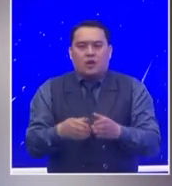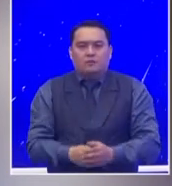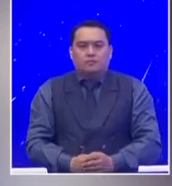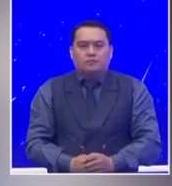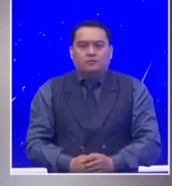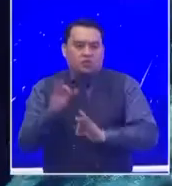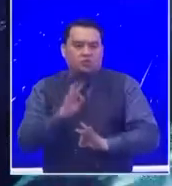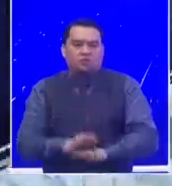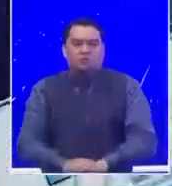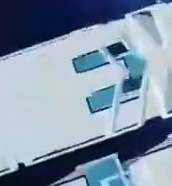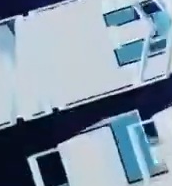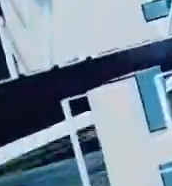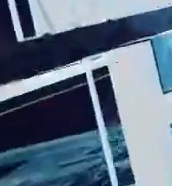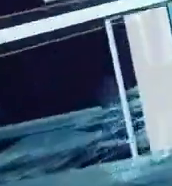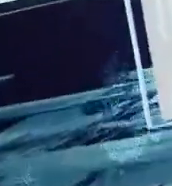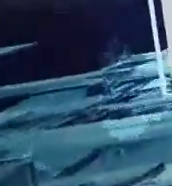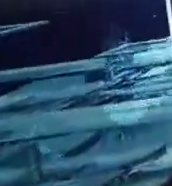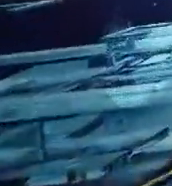группа.